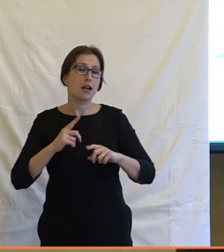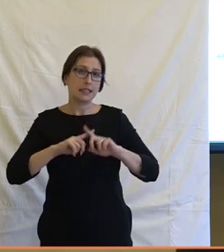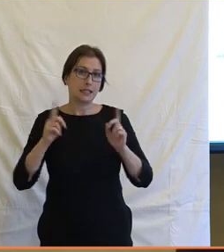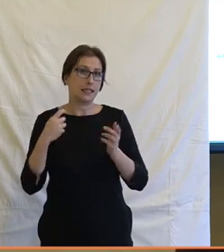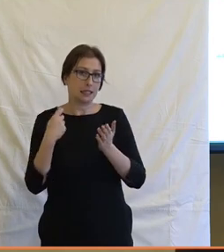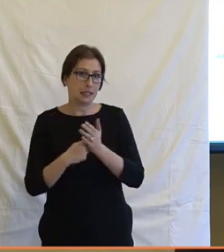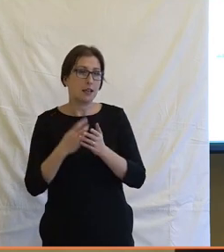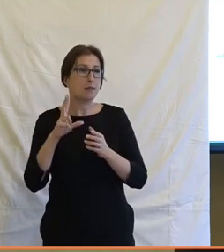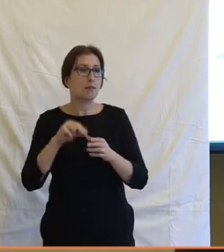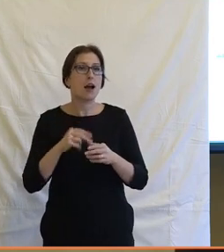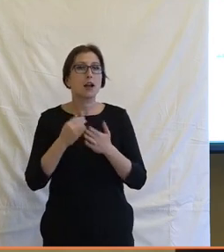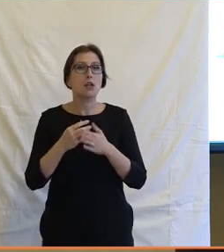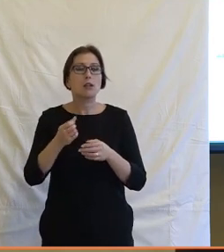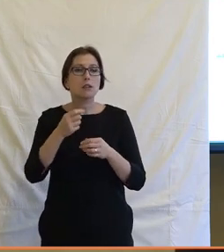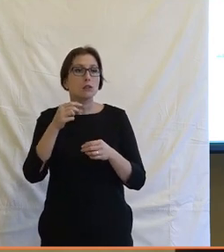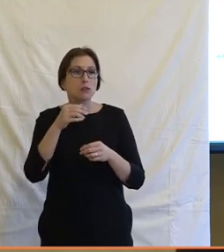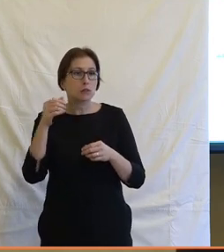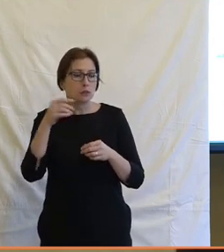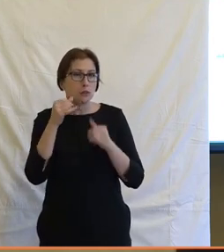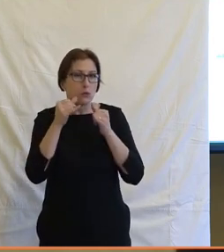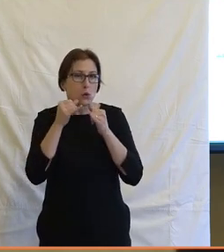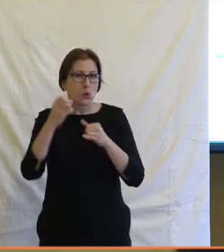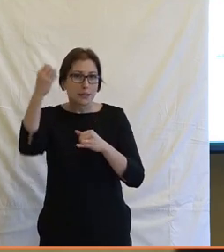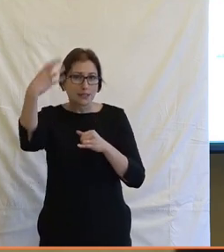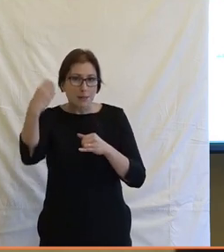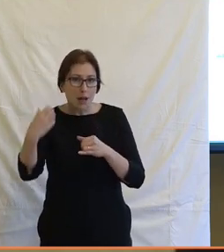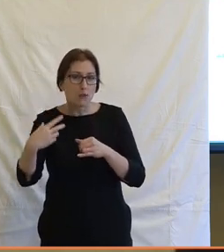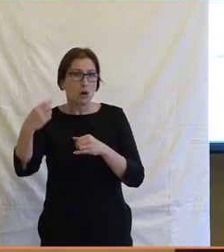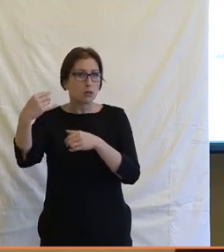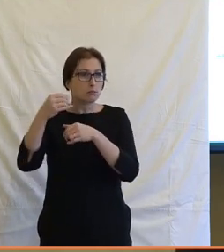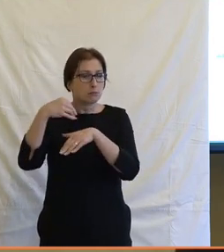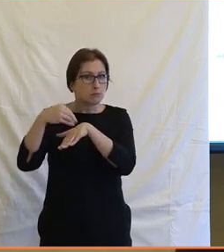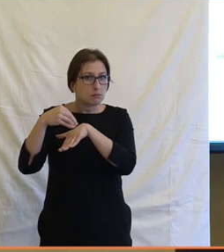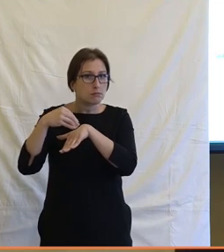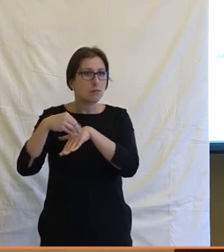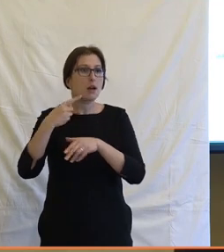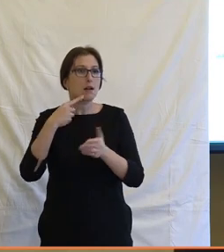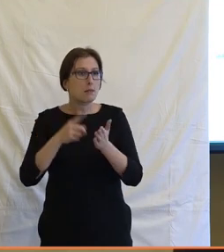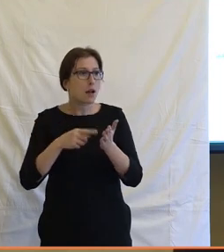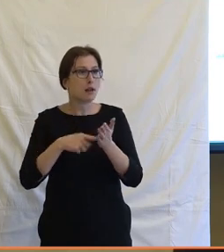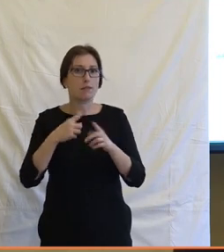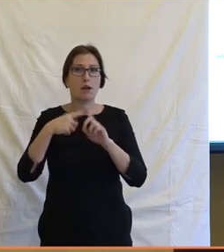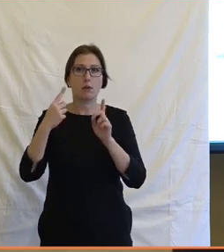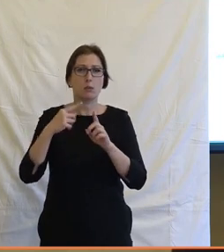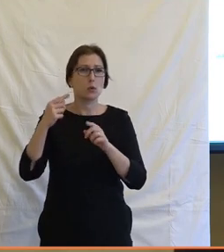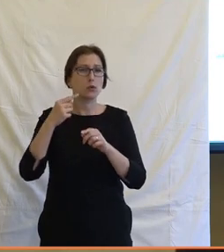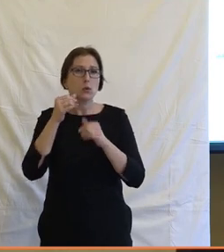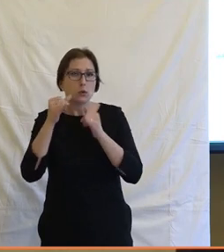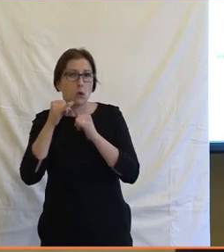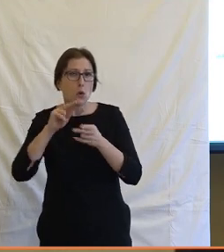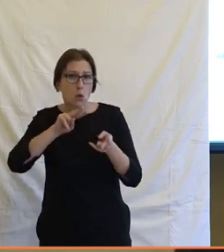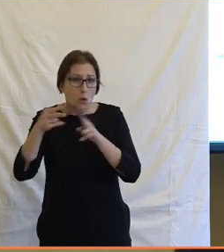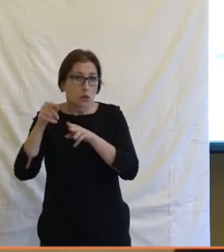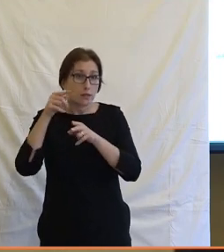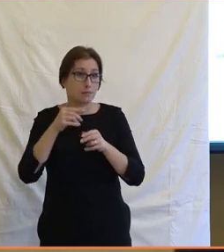právě ozvučených semaforů, vodících linií a vlastně dalších bezbariérových úprav prostředí. Takže jsou věci,